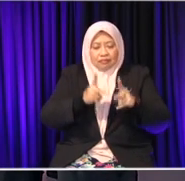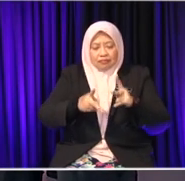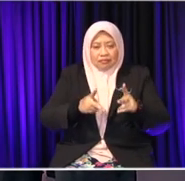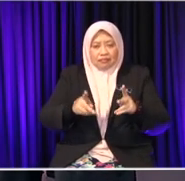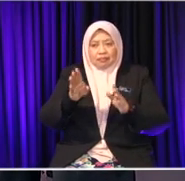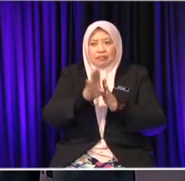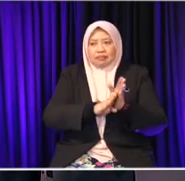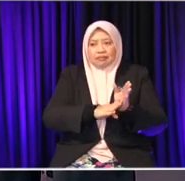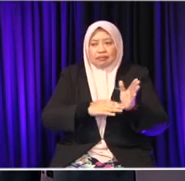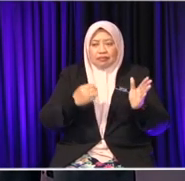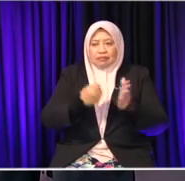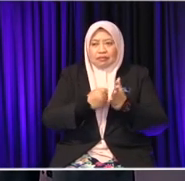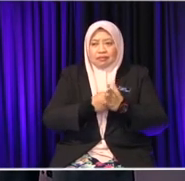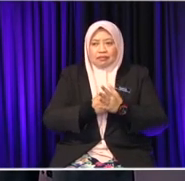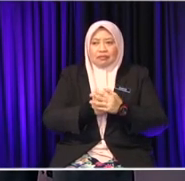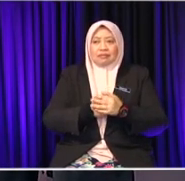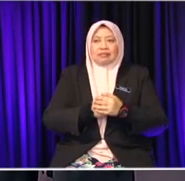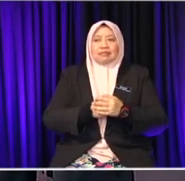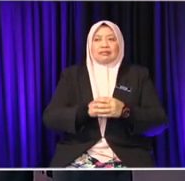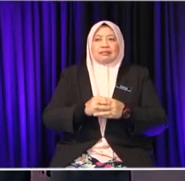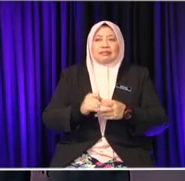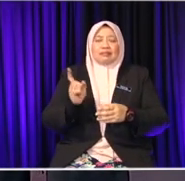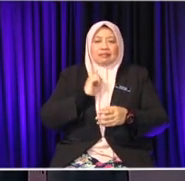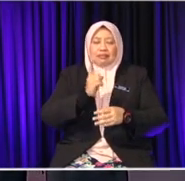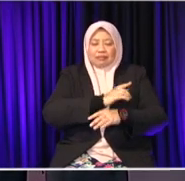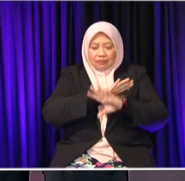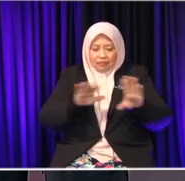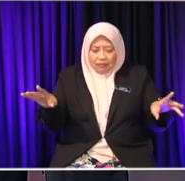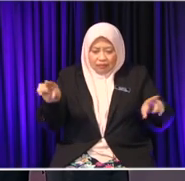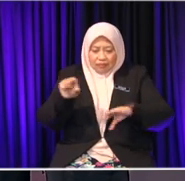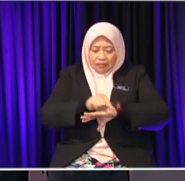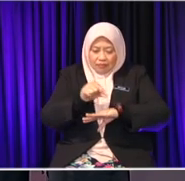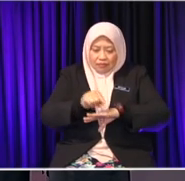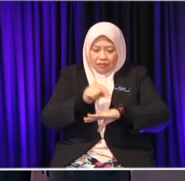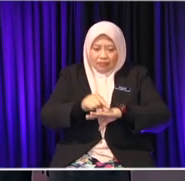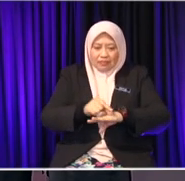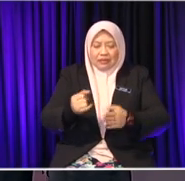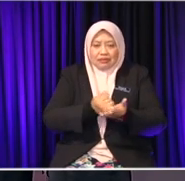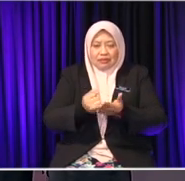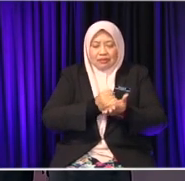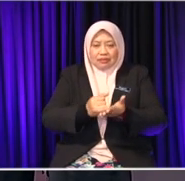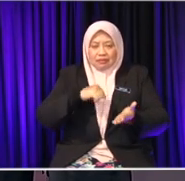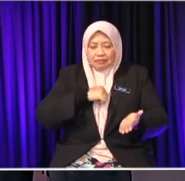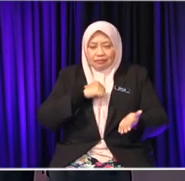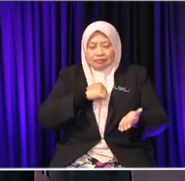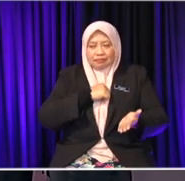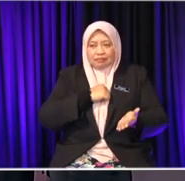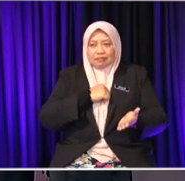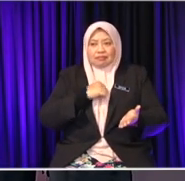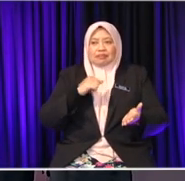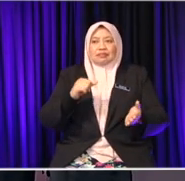yang pertama adalah kita langsung tak guna kita punya insulin